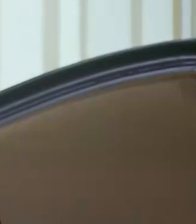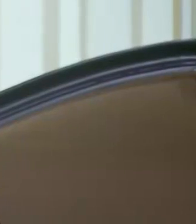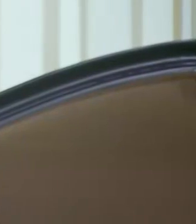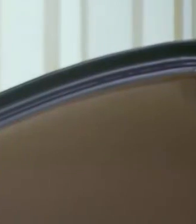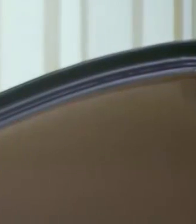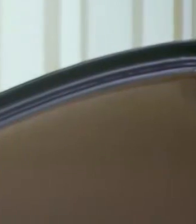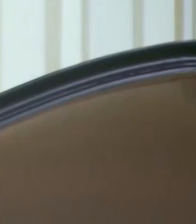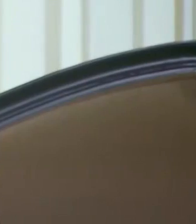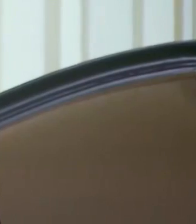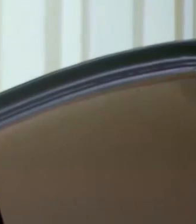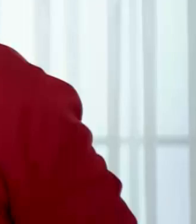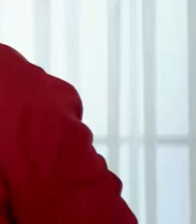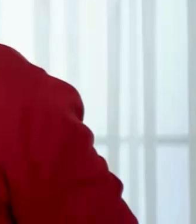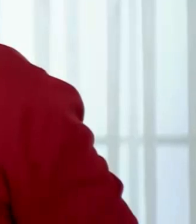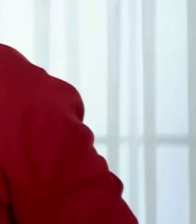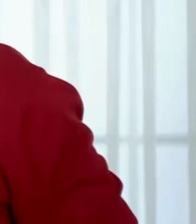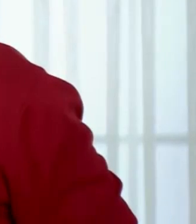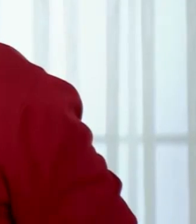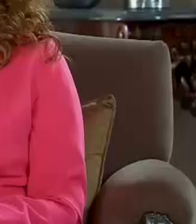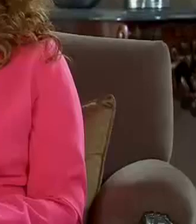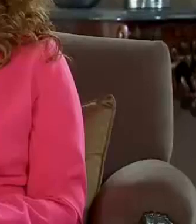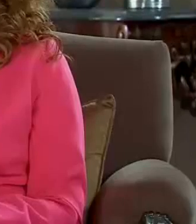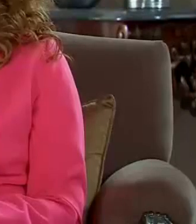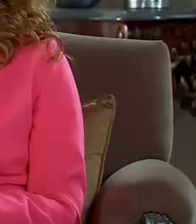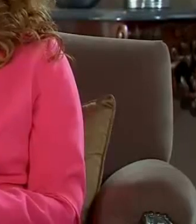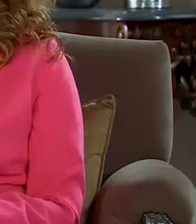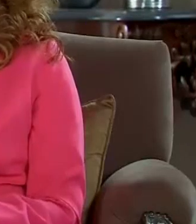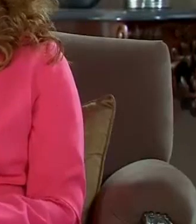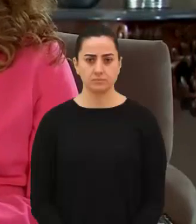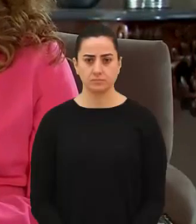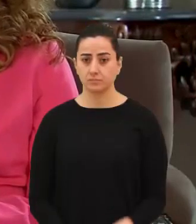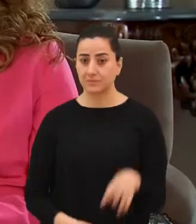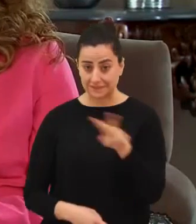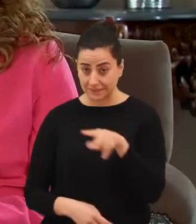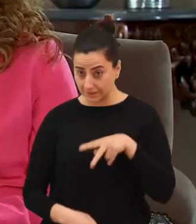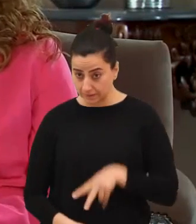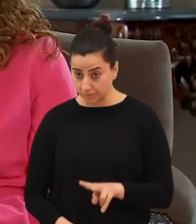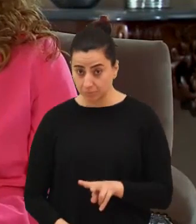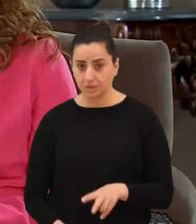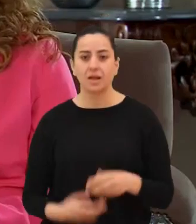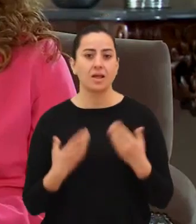anlam verilmemiş gibi şaşkın. Bir tek Rüyam gayet sakin. Siz ikiz misiniz?